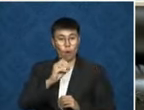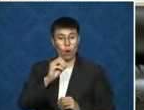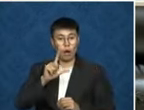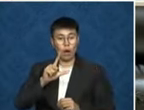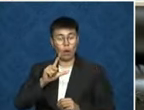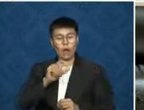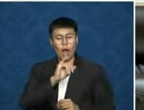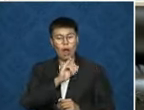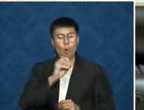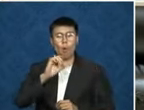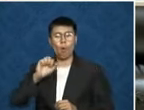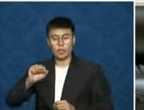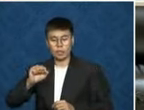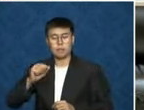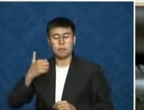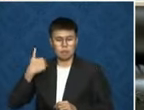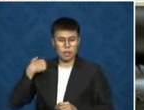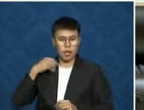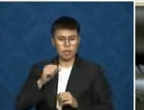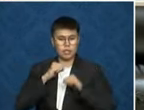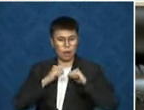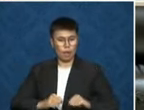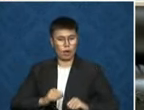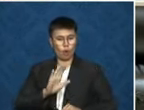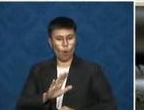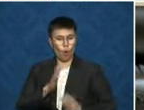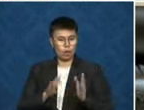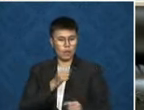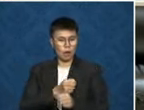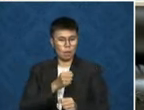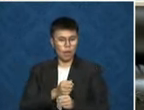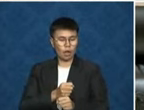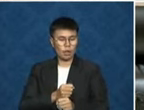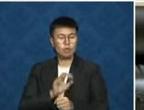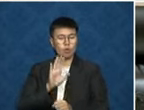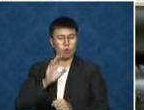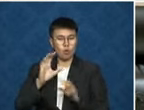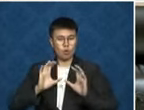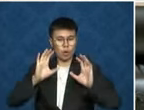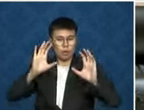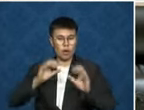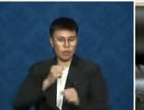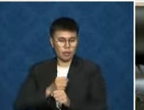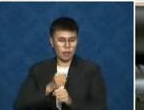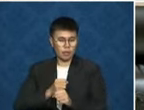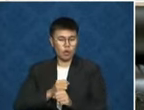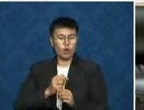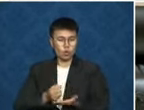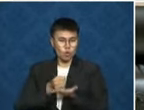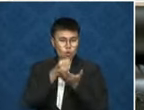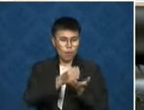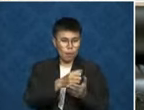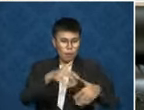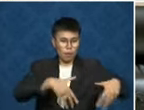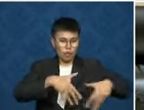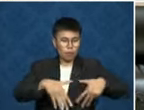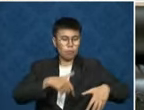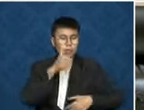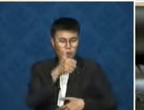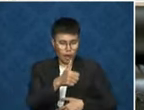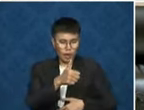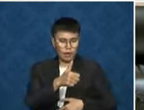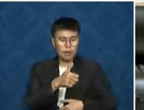บอร์หรือช่วยพัฒนาขีดความสามารถและบุคลากรของหน่วยงานภาครัฐให้สามารถทำงานรับใช้ประชาชนได้ดีขึ้นมีประ